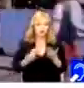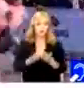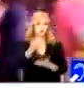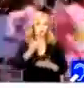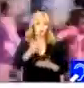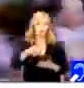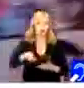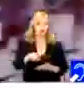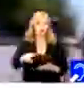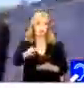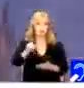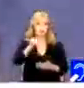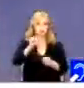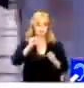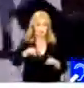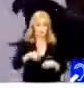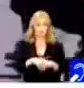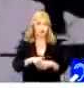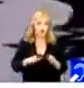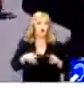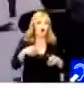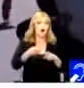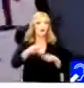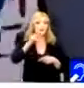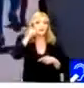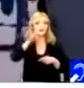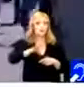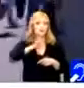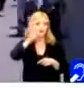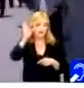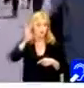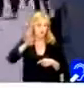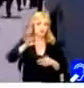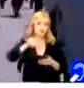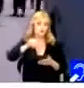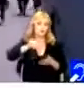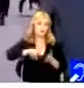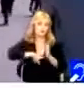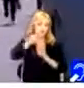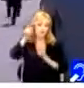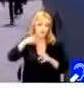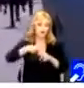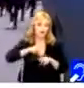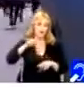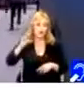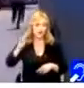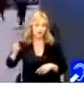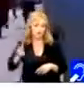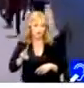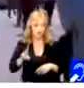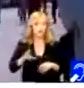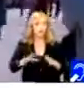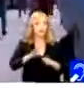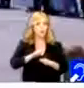transportului public. Mâine, maratonul începe de dimineață cu o cursă pentru 500 de copii, Kids Run Day by Naturalis, iar duminică la linia de